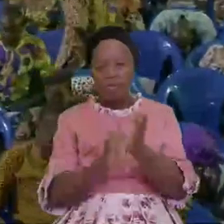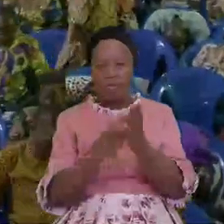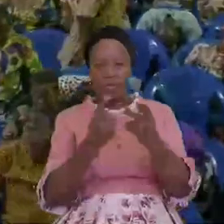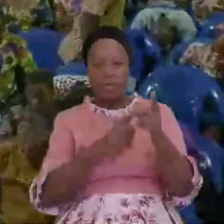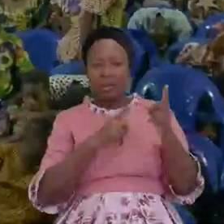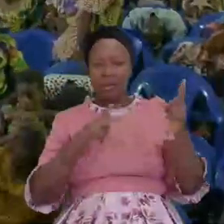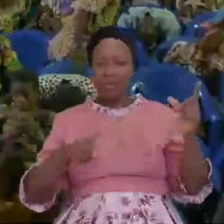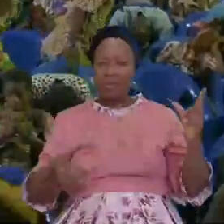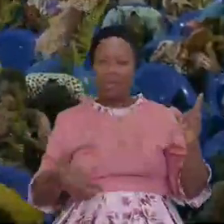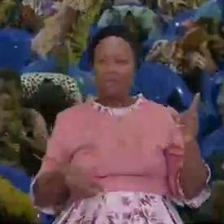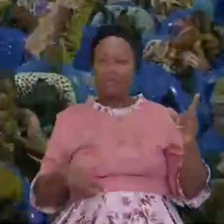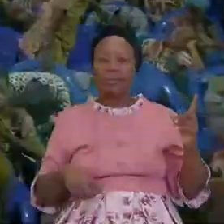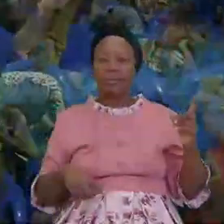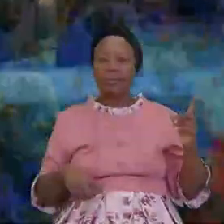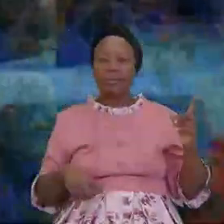Praise the Lord.